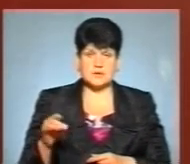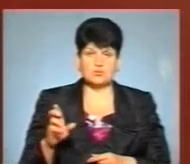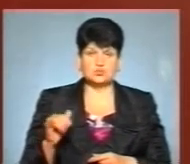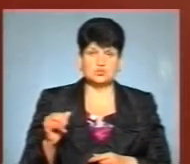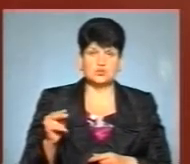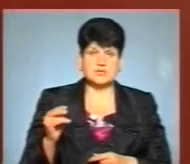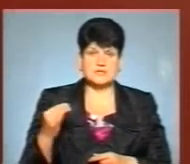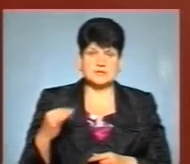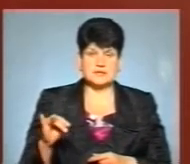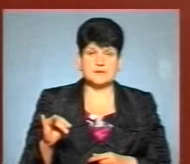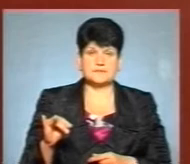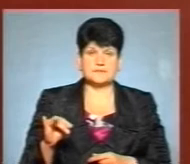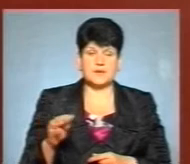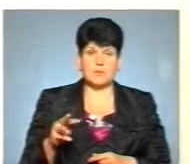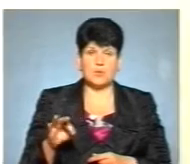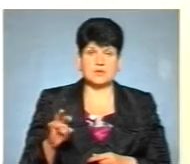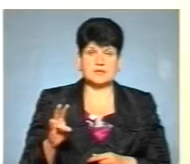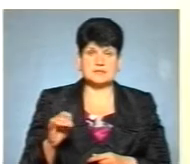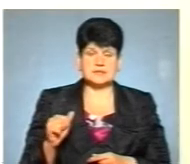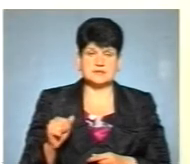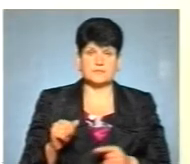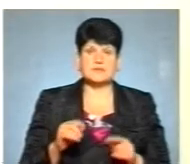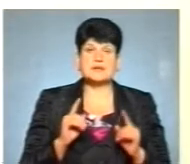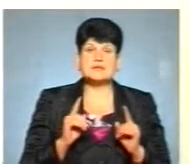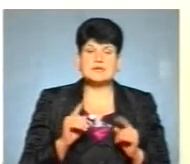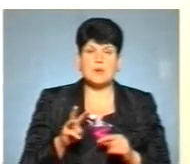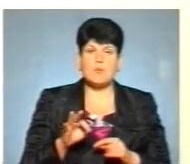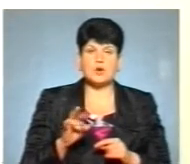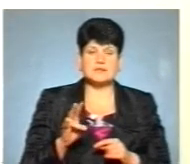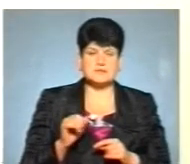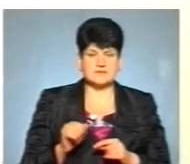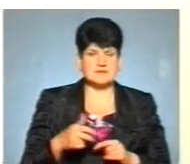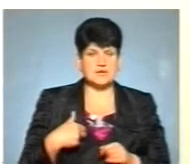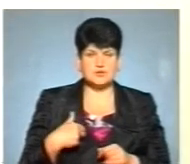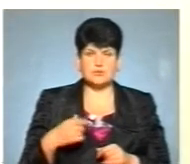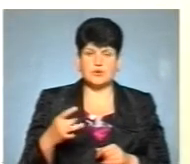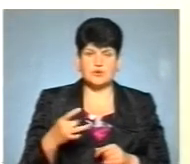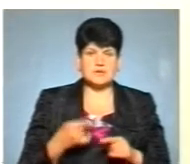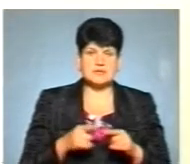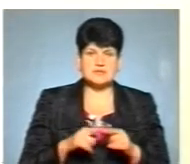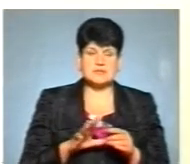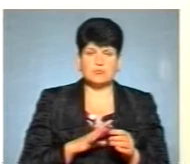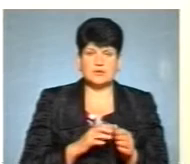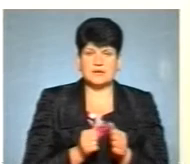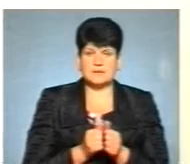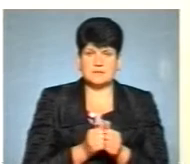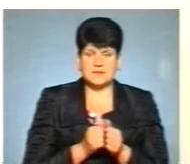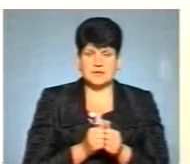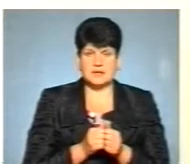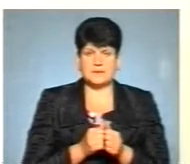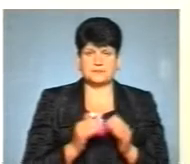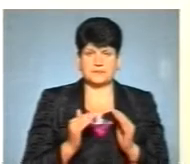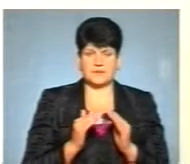Бучацькому і на Монастирському. Тільки в Монастирському. В Заліщицькому це пішло присадибні ділянки, житлові